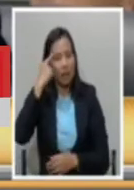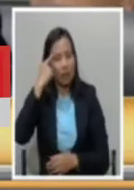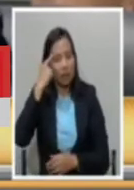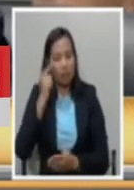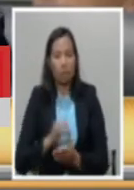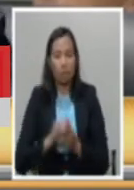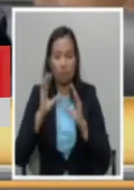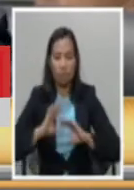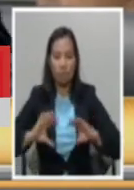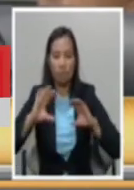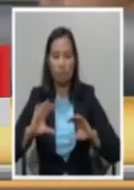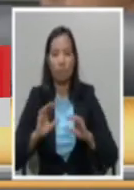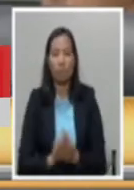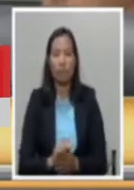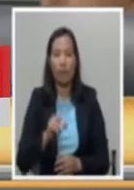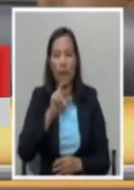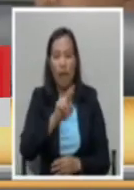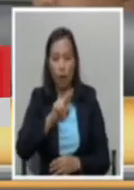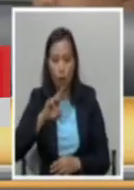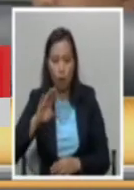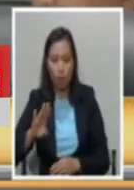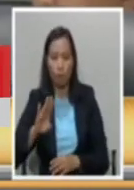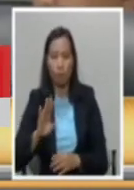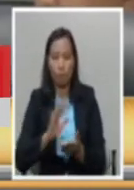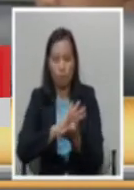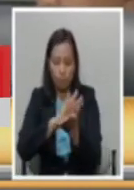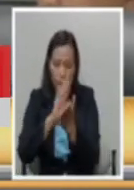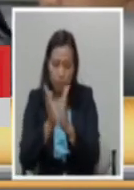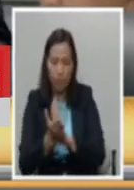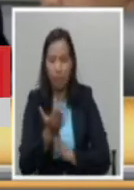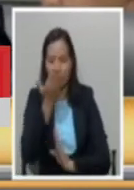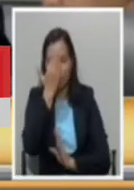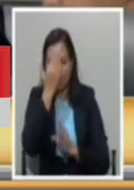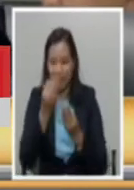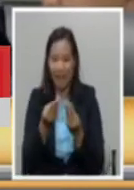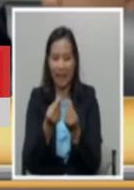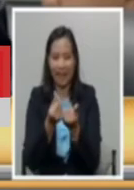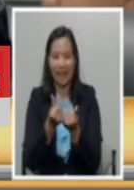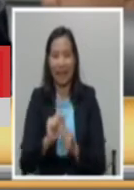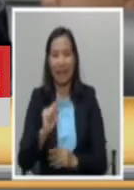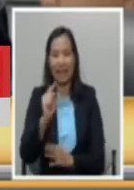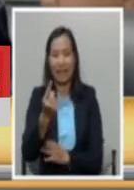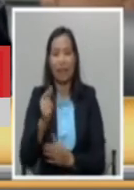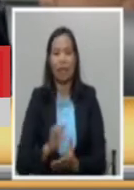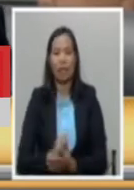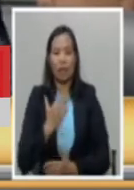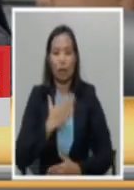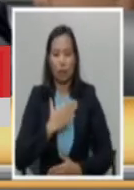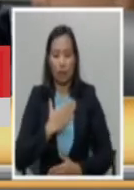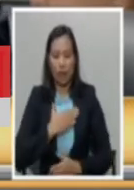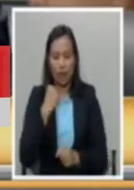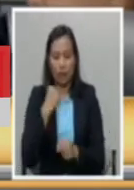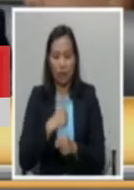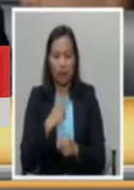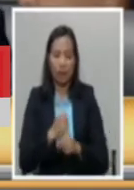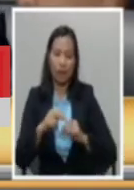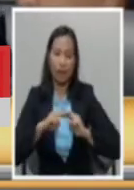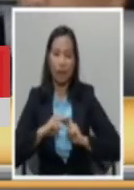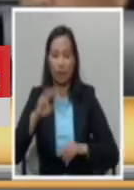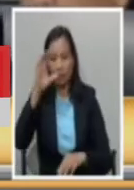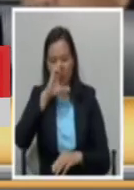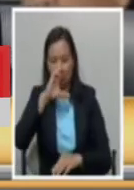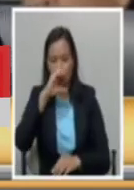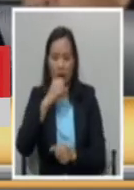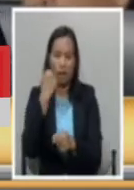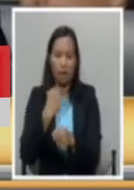บาลลงทุนเอาระบบชลประทานเข้าไปในพื้นนาแล้วเนี่ยเขายืนบนขาของตนเองครับเขาทำมาหากินโดยตัวของเขาเอง